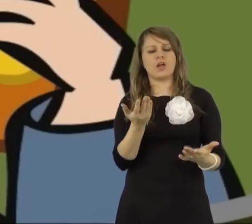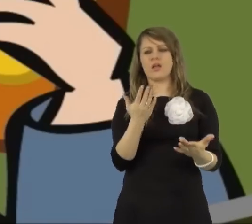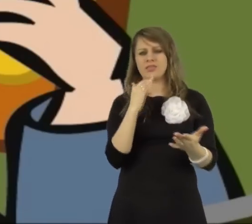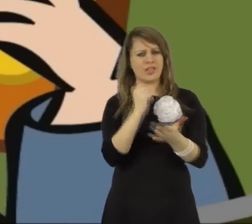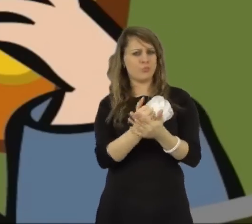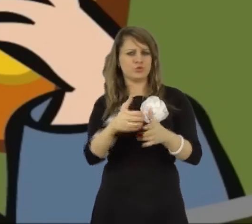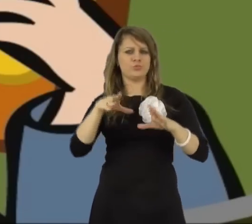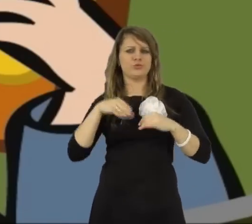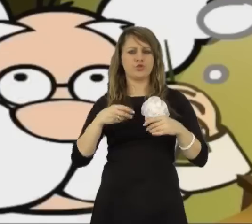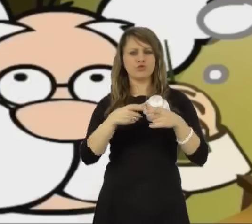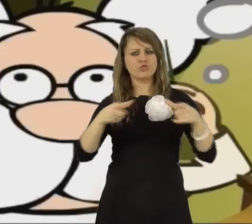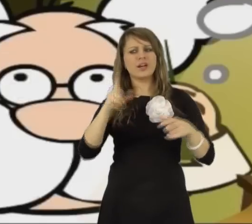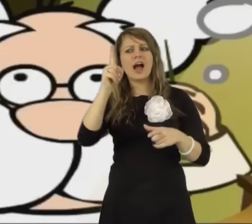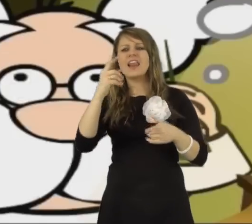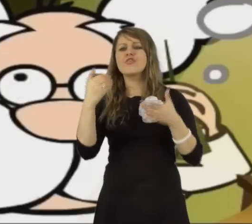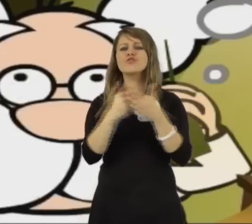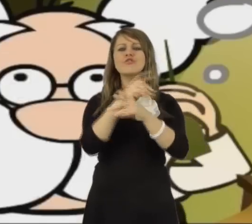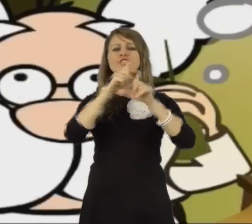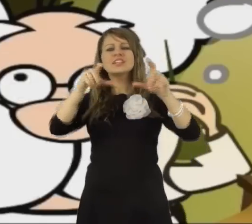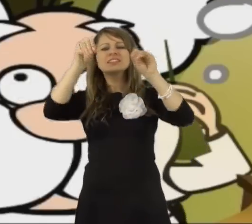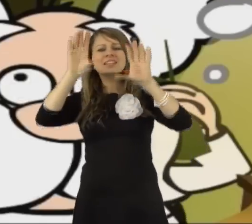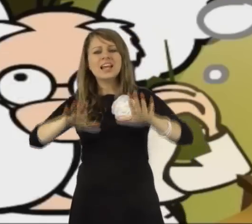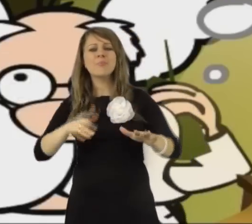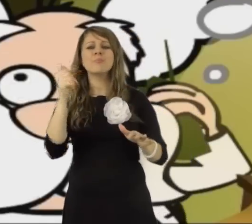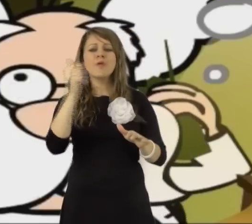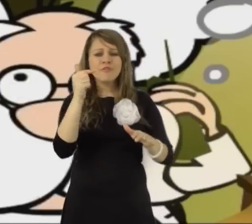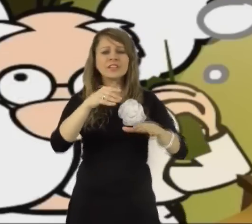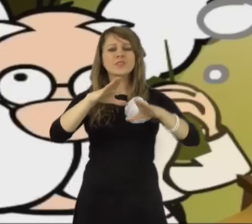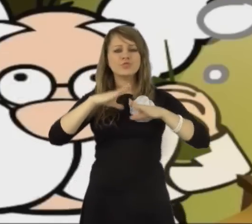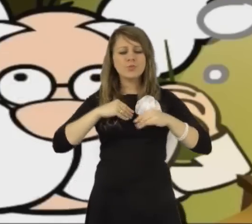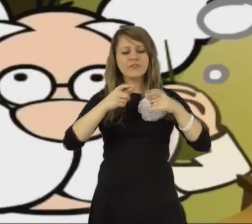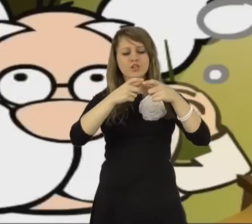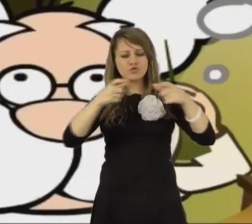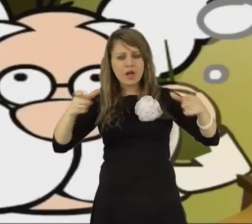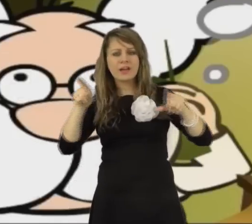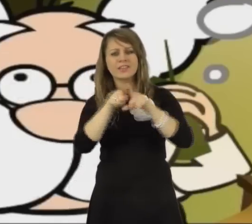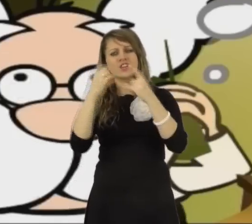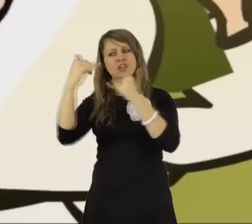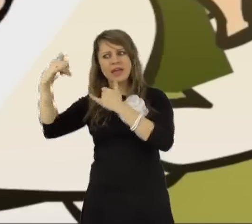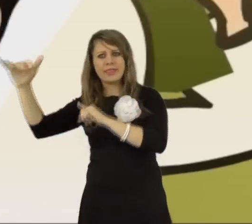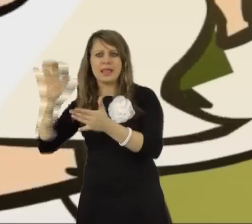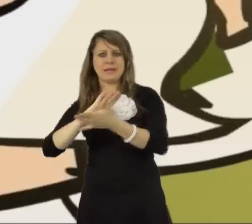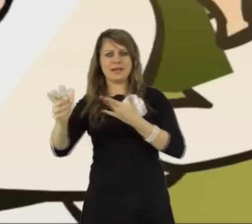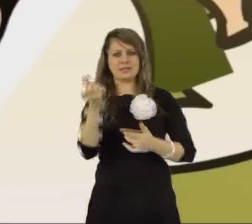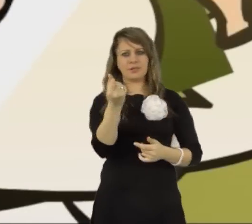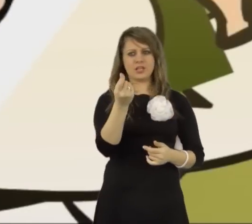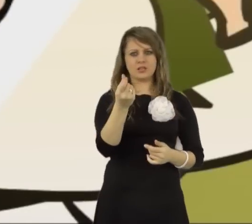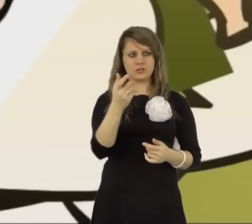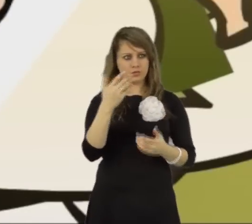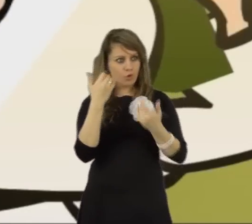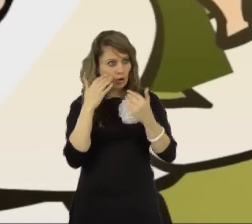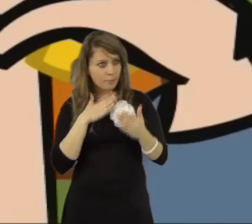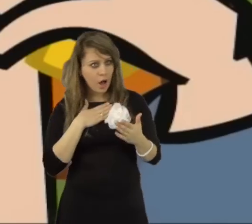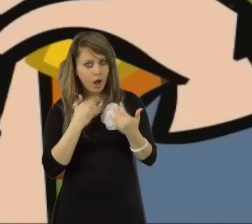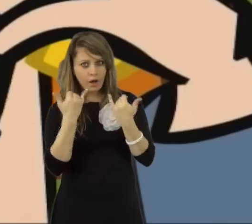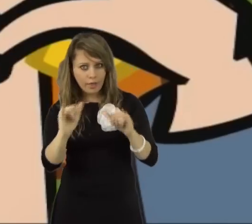Ale nowoczesny sklep powinien nie tylko przyjmować czeki, ale także inne płatności bezgotówkowe. To są i inne?